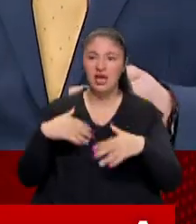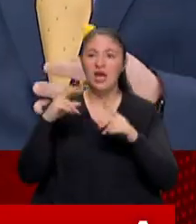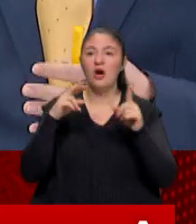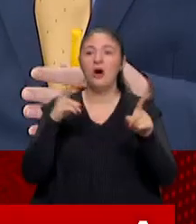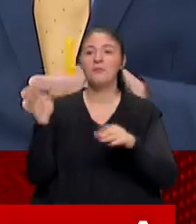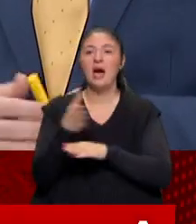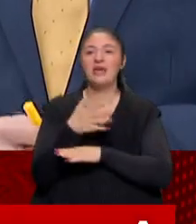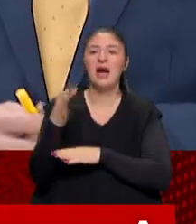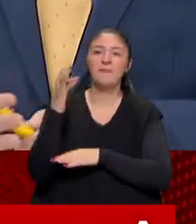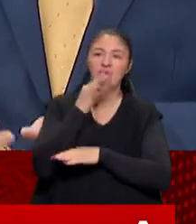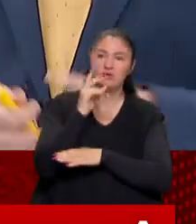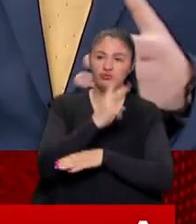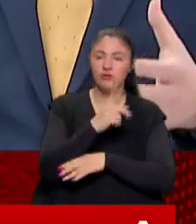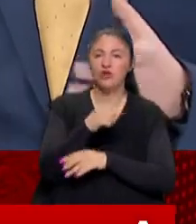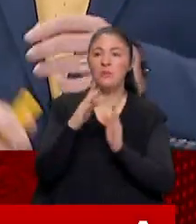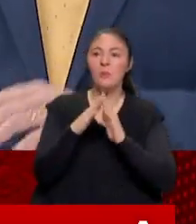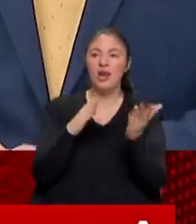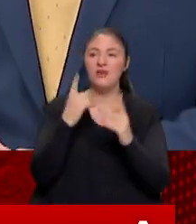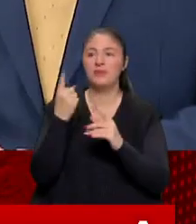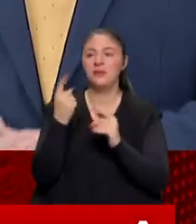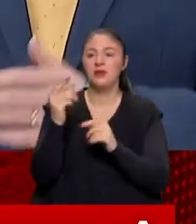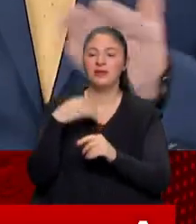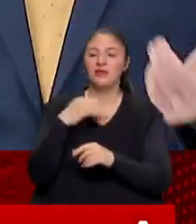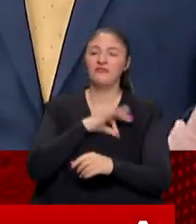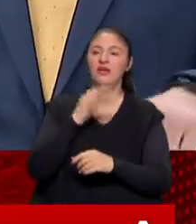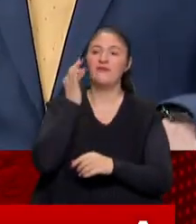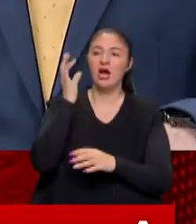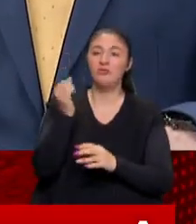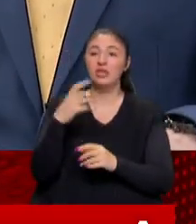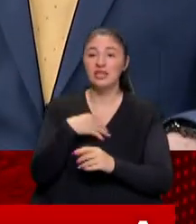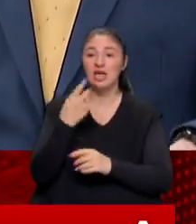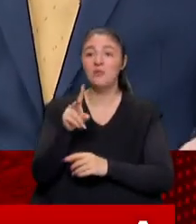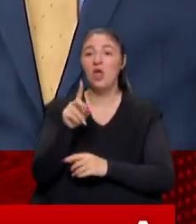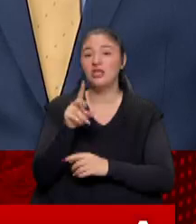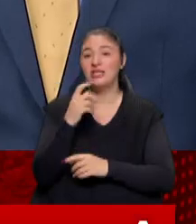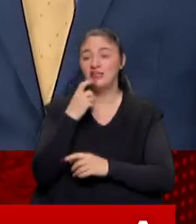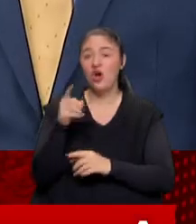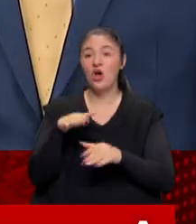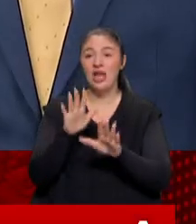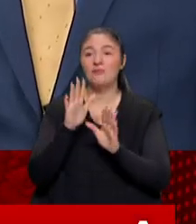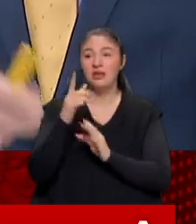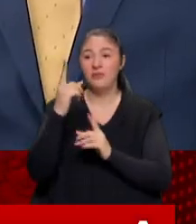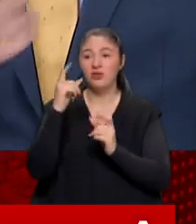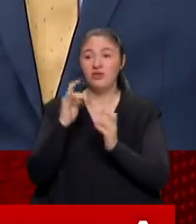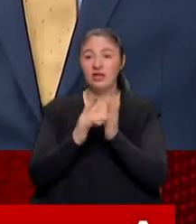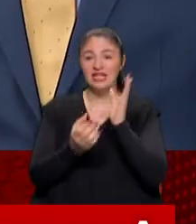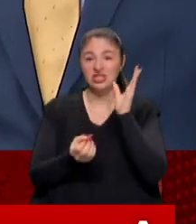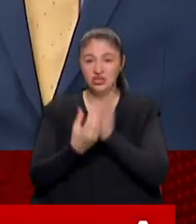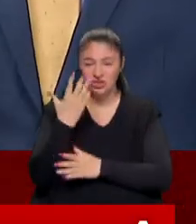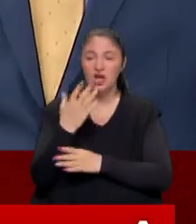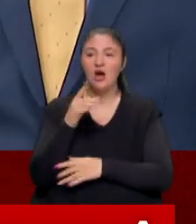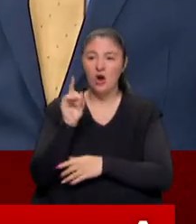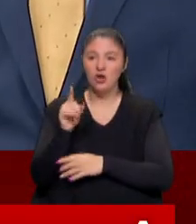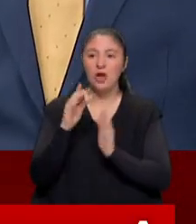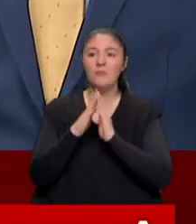Nikaragua bayrağına benziyor. Oradan da muhalifler bir pay çıkarmış ve özellikle kendisinin 2018'de o gösterilerdeki bir fotoğrafı ortaya çıkınca işte